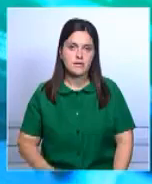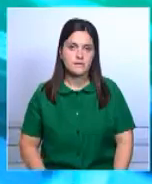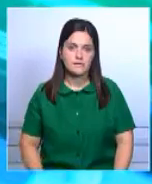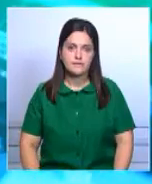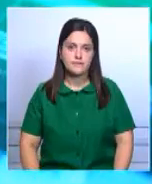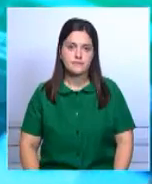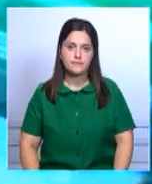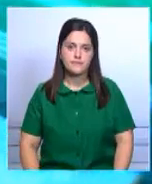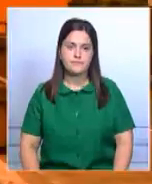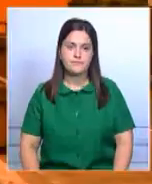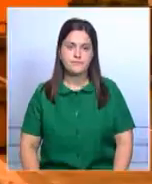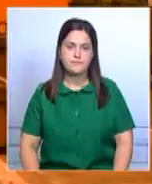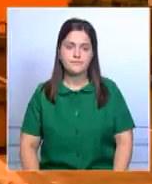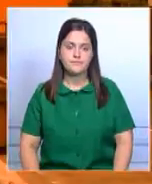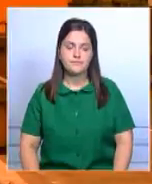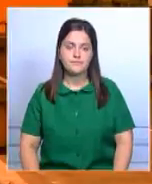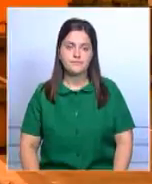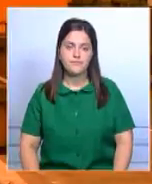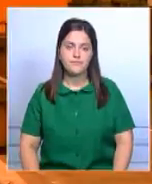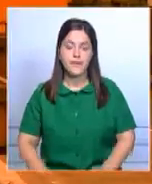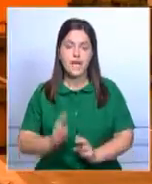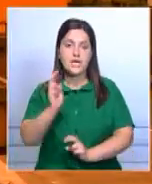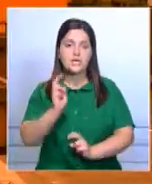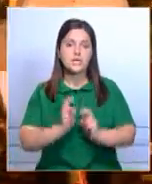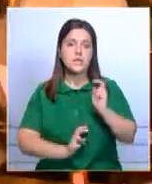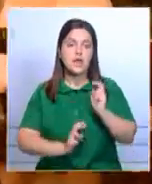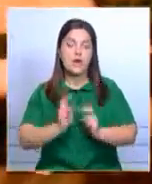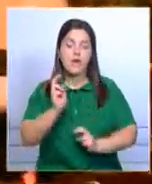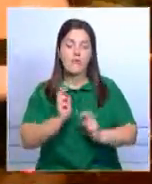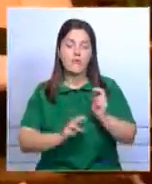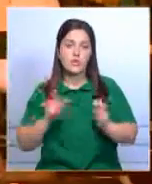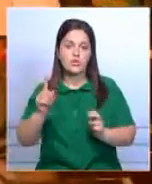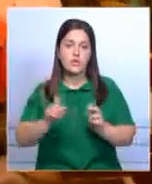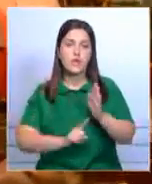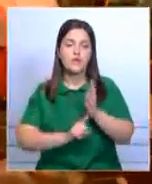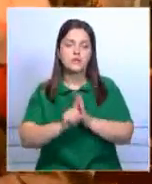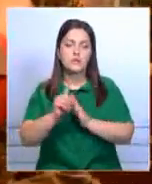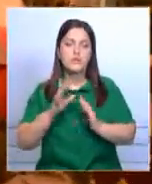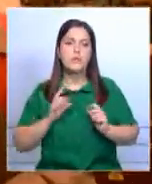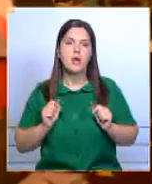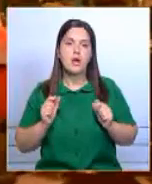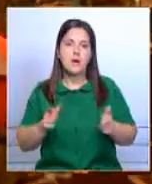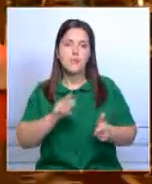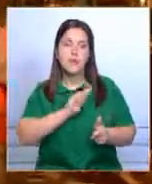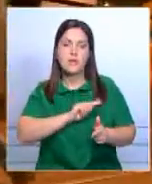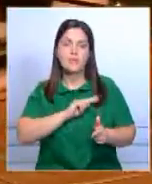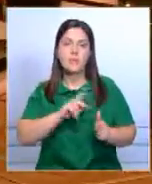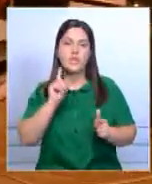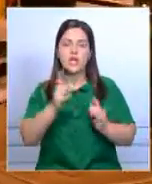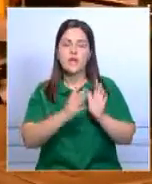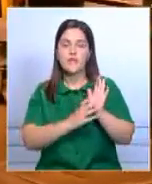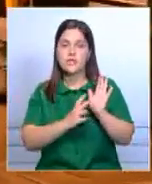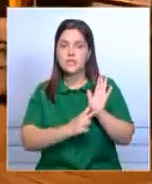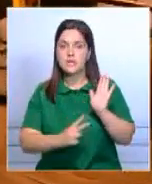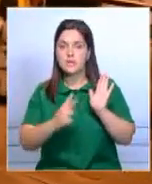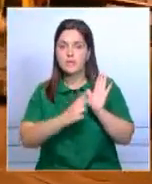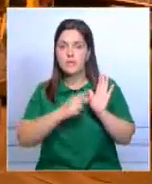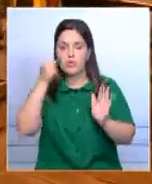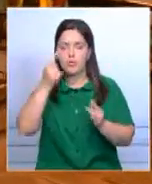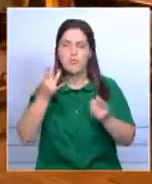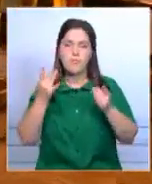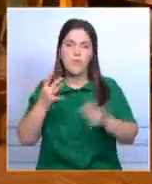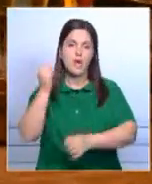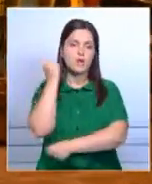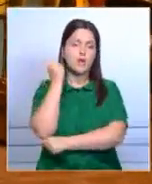сноха. На этот завод глава семьи Федор Меркулов пришел в 1977 году. Начинал простым